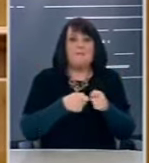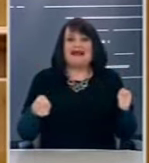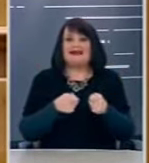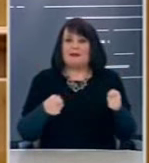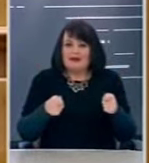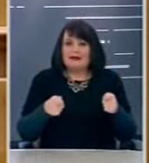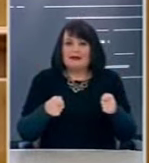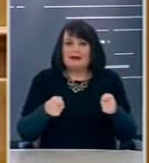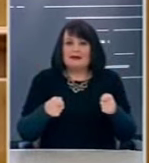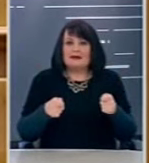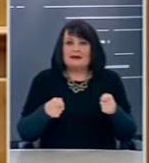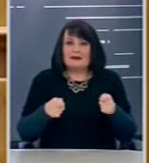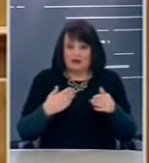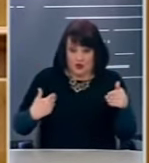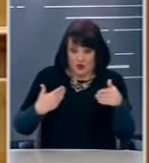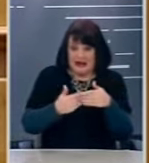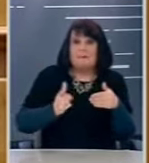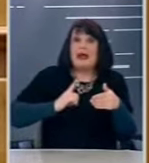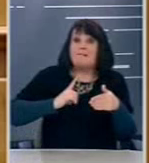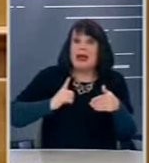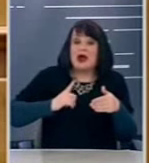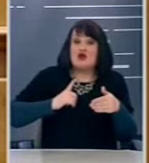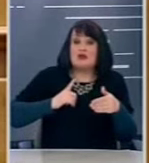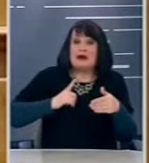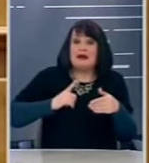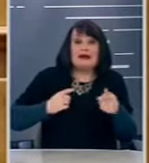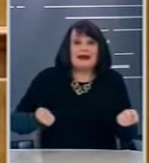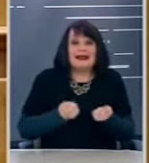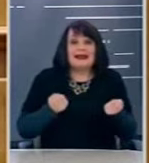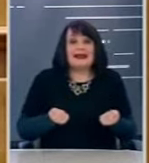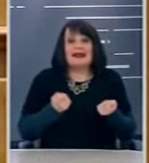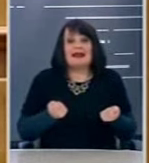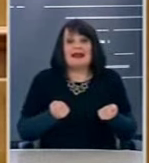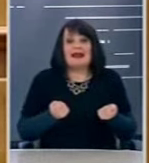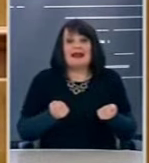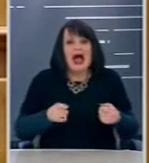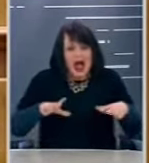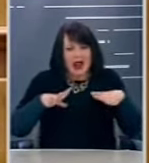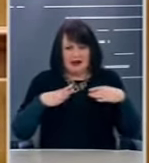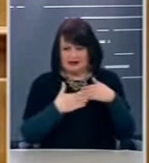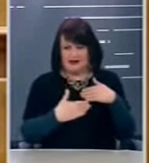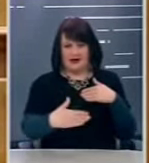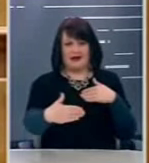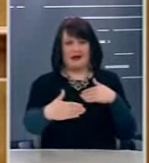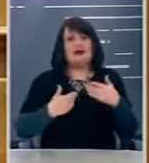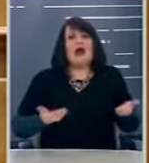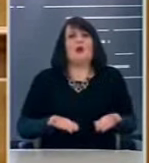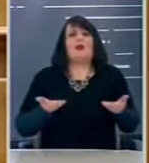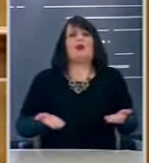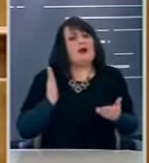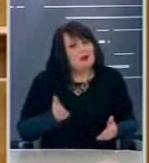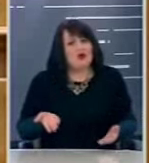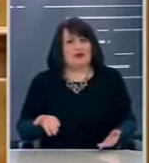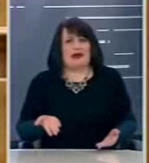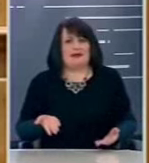ό,τι αφορά τις προβλέψεις τον αντίστοιχο δημοσιονομικό χώρο για ελάφρυνση.